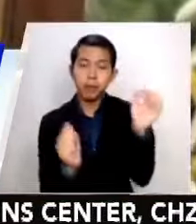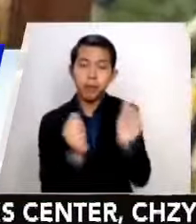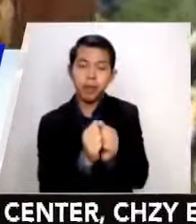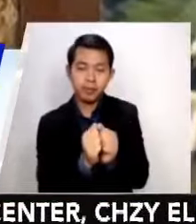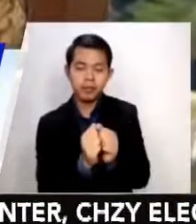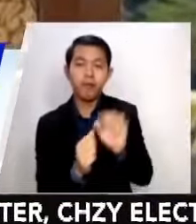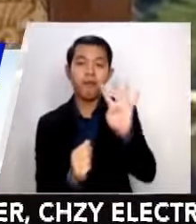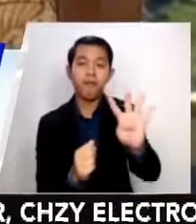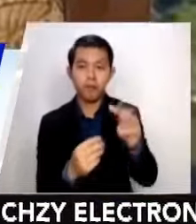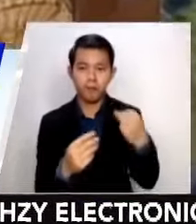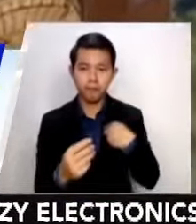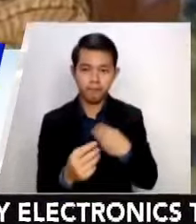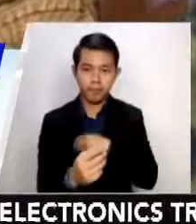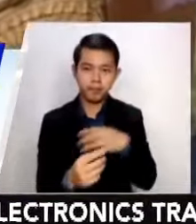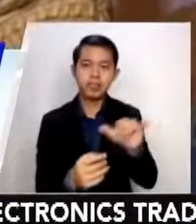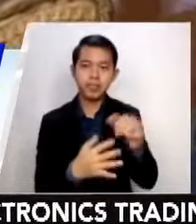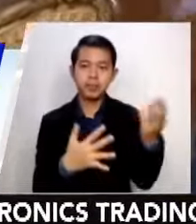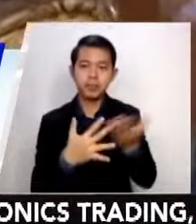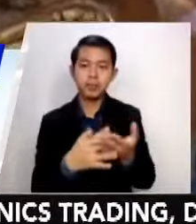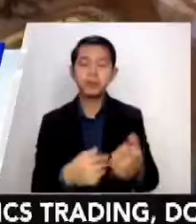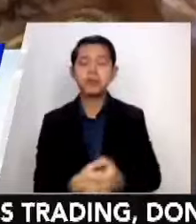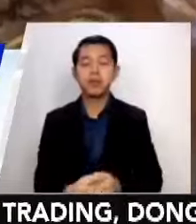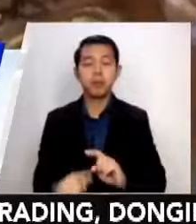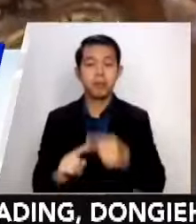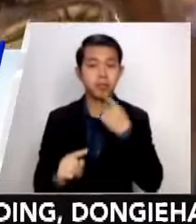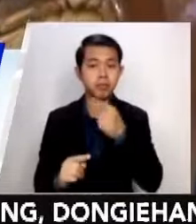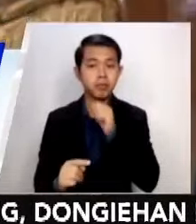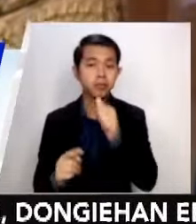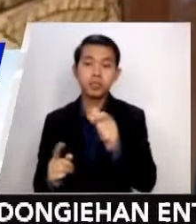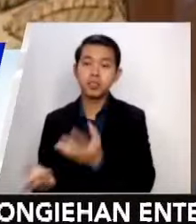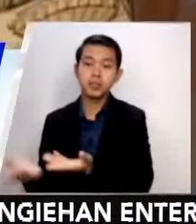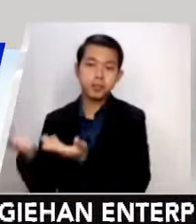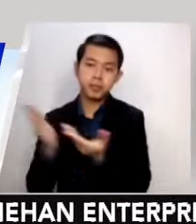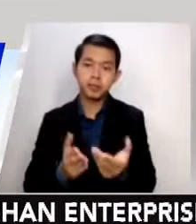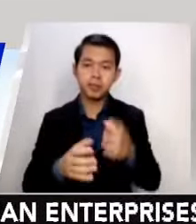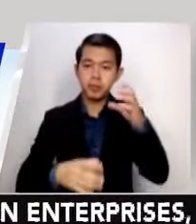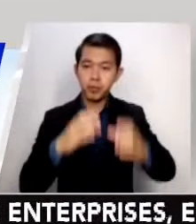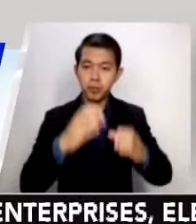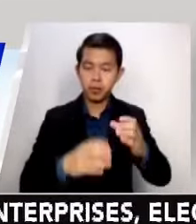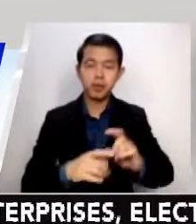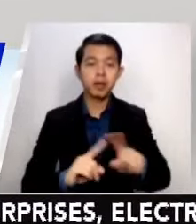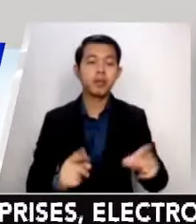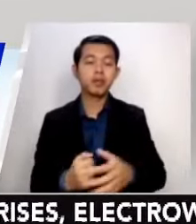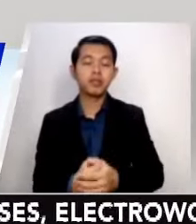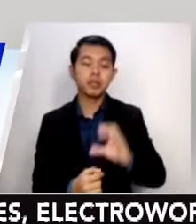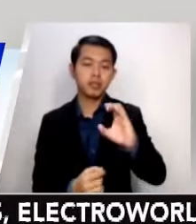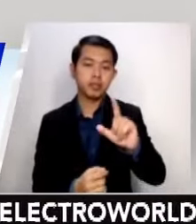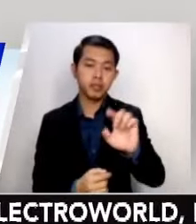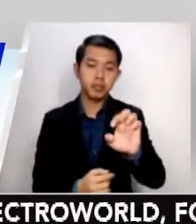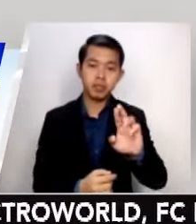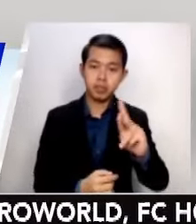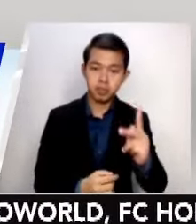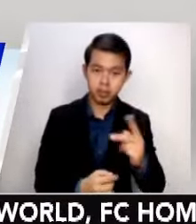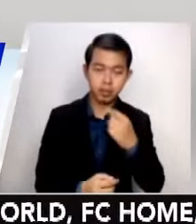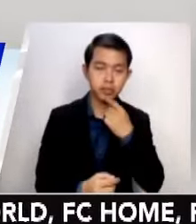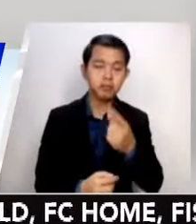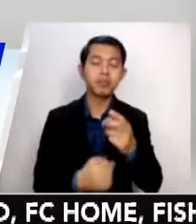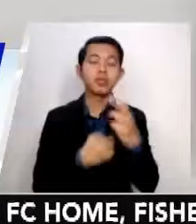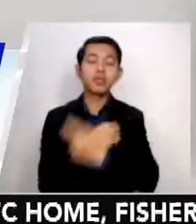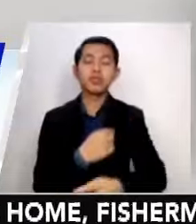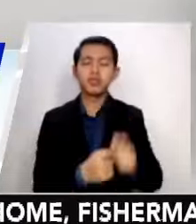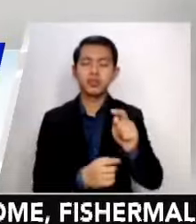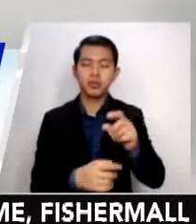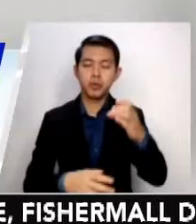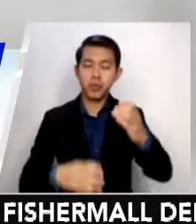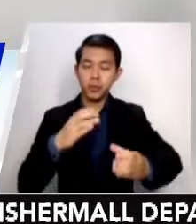nagsabi ring hindi na dinala sa mga korte si Quiboloy. Kinumpirma naman ito ng isang clerk ng Pasig Regional Trial Court 159. Ayon naman